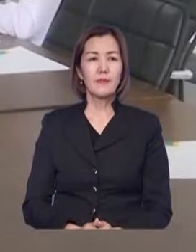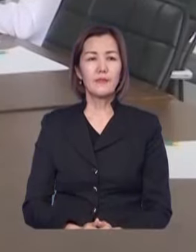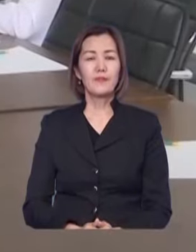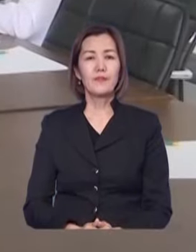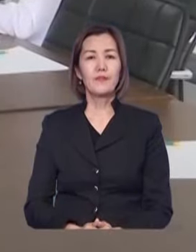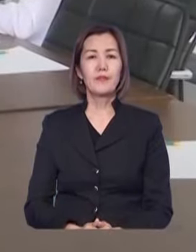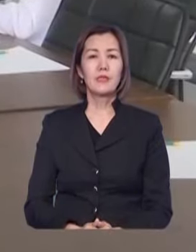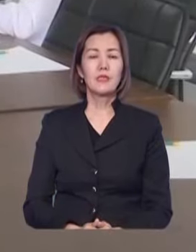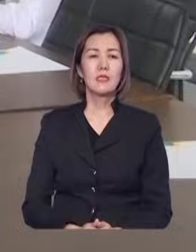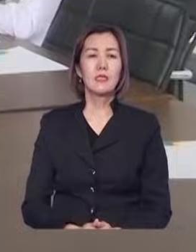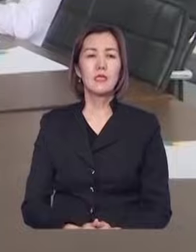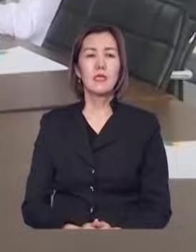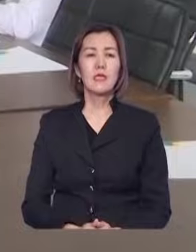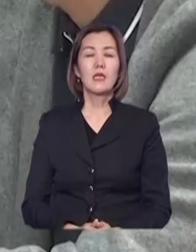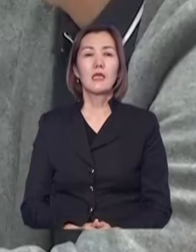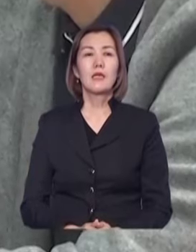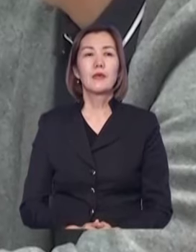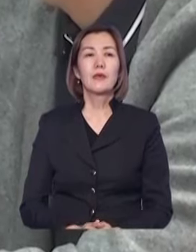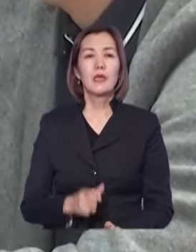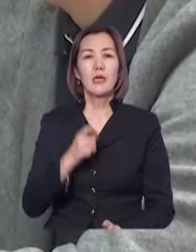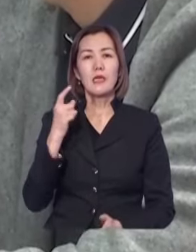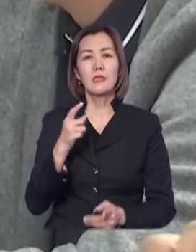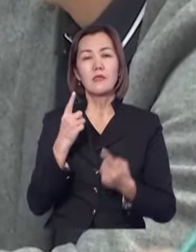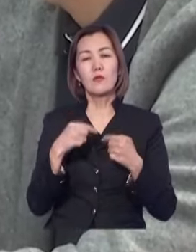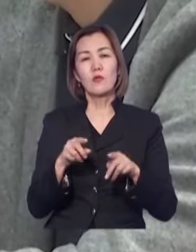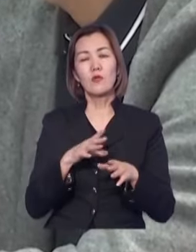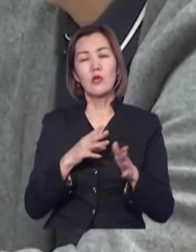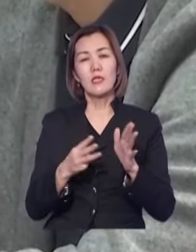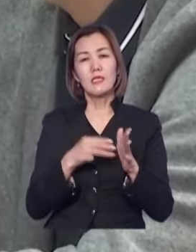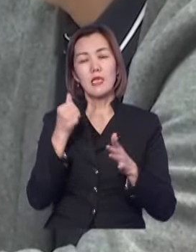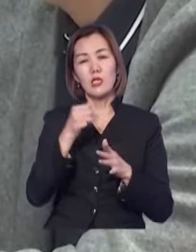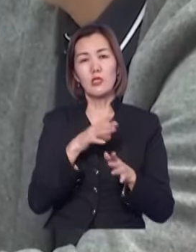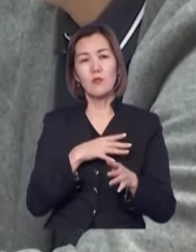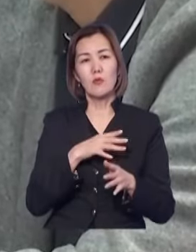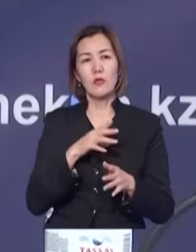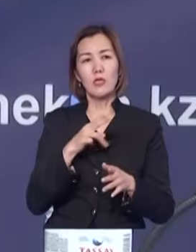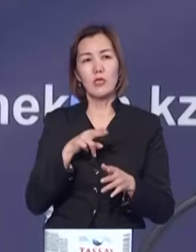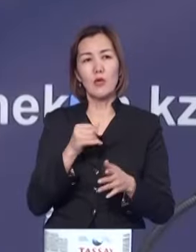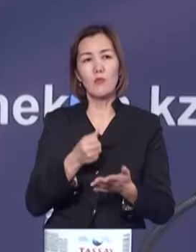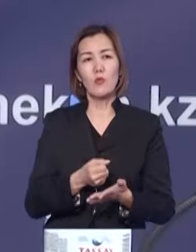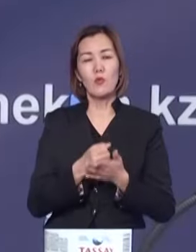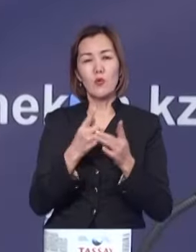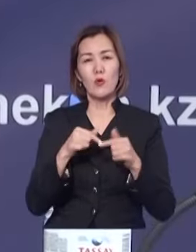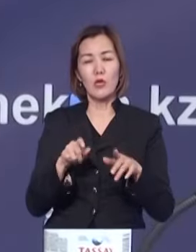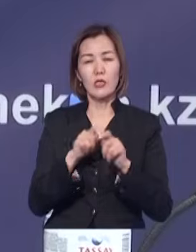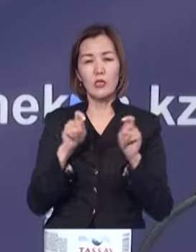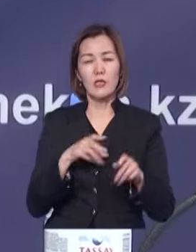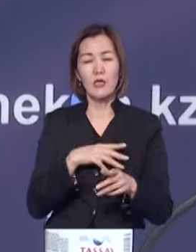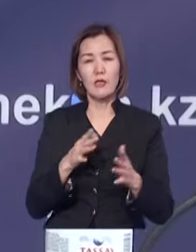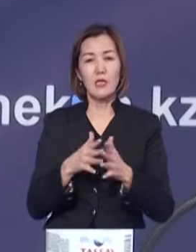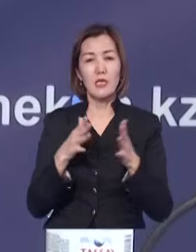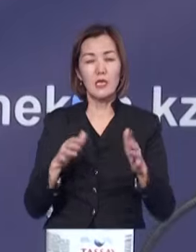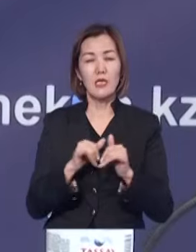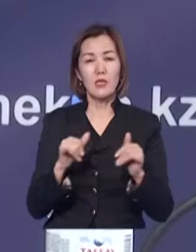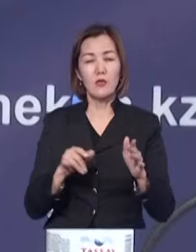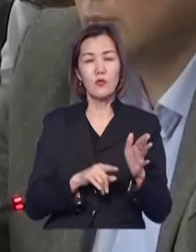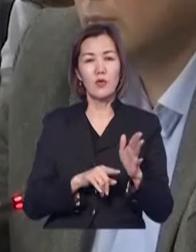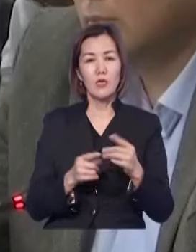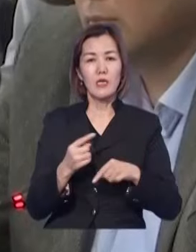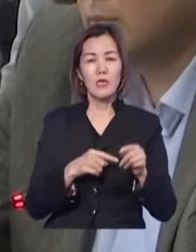Жамбек шаруа қожалығының құрылғанына биыл 8 жыл. Алғаш даму қорының қолдауымен ашылған. Шаруашылықты кеңейту мақсатында